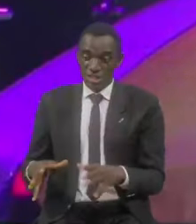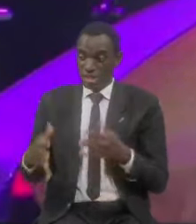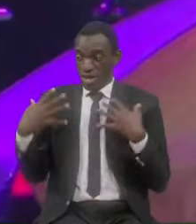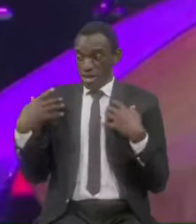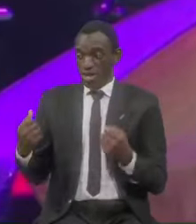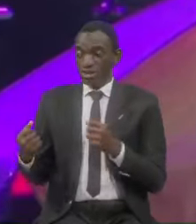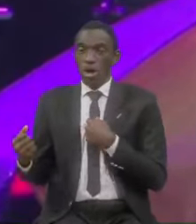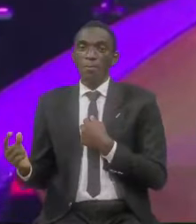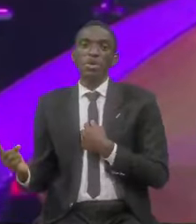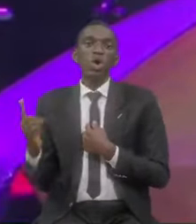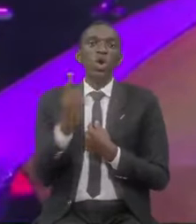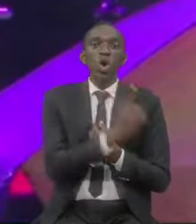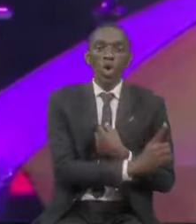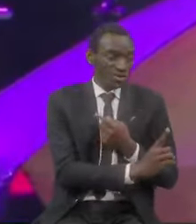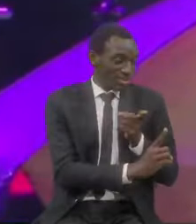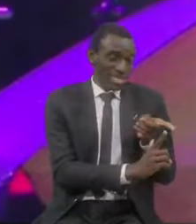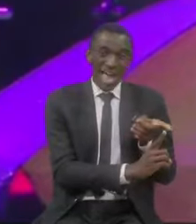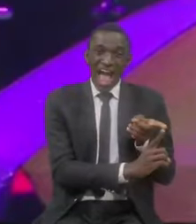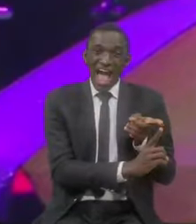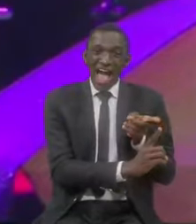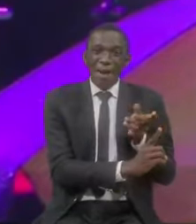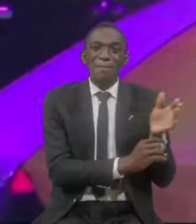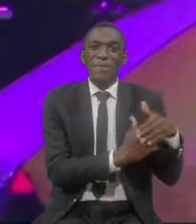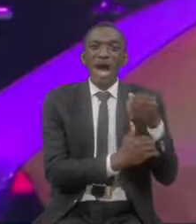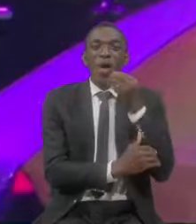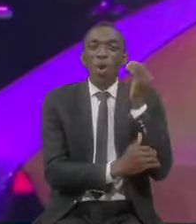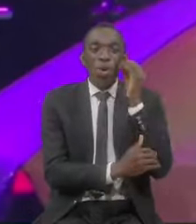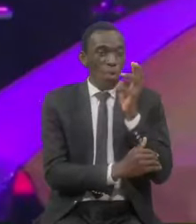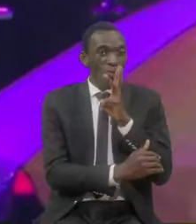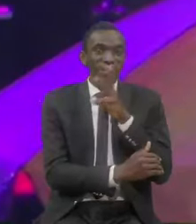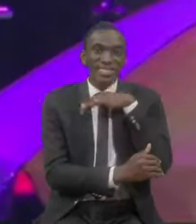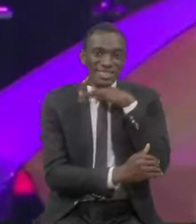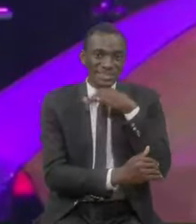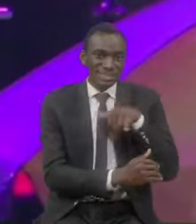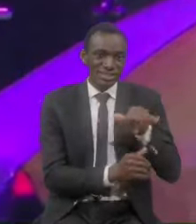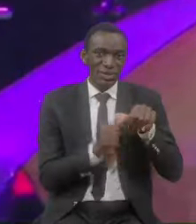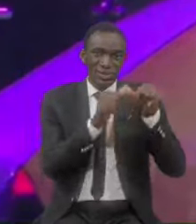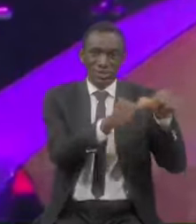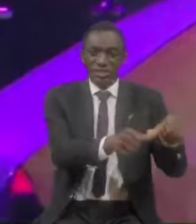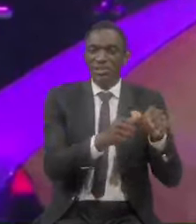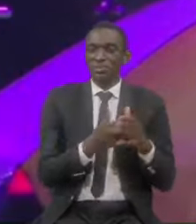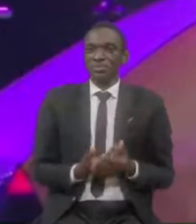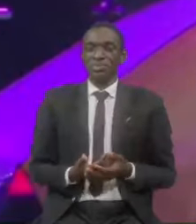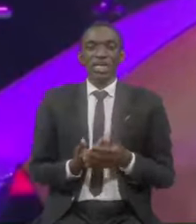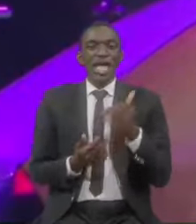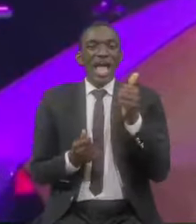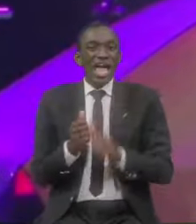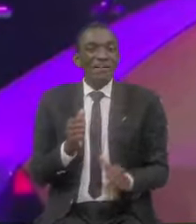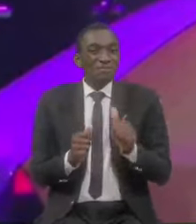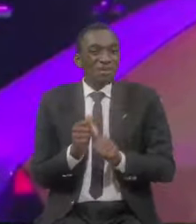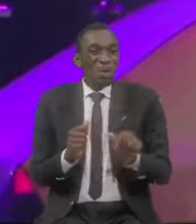Et puis il vous fait retourner à la maison et vous allez boire la même eau. Tous ceux